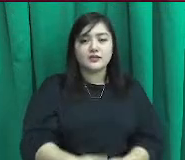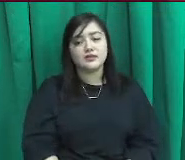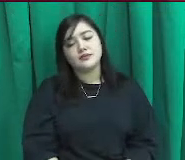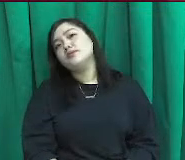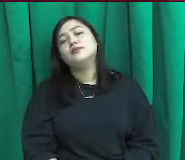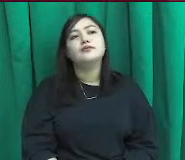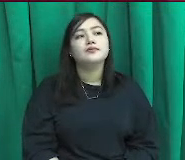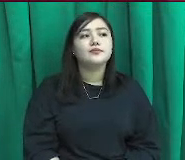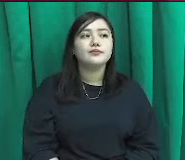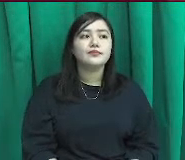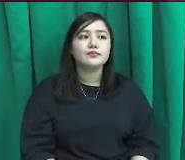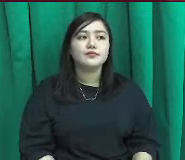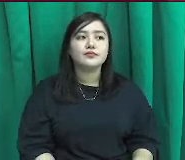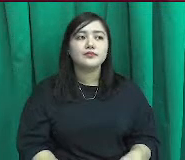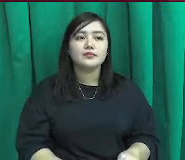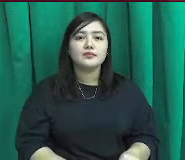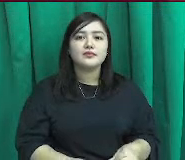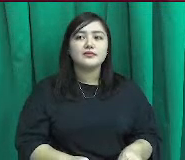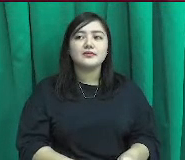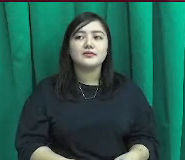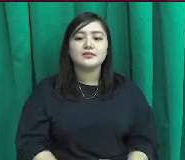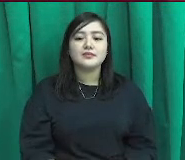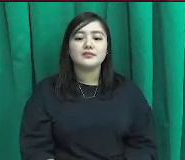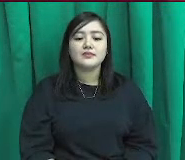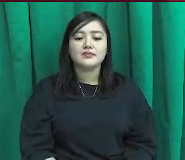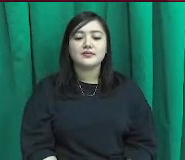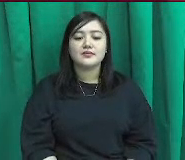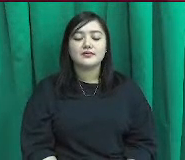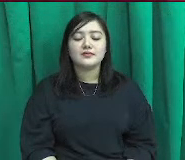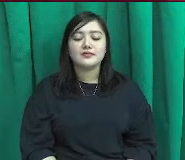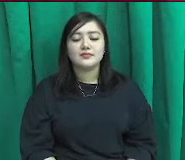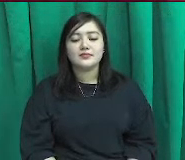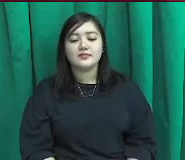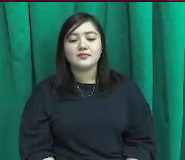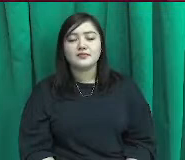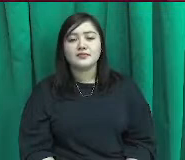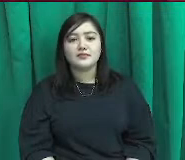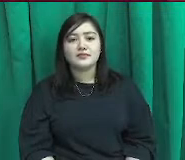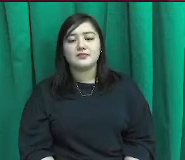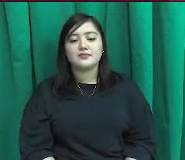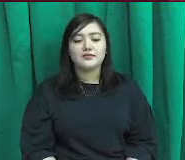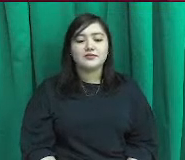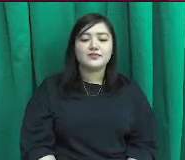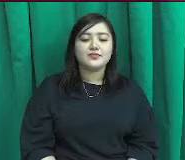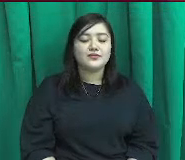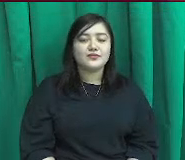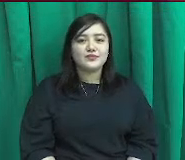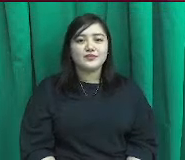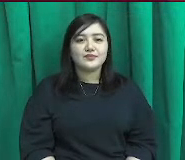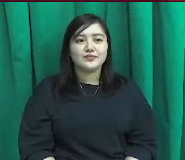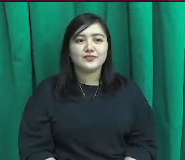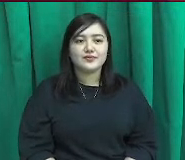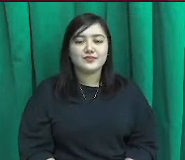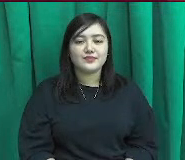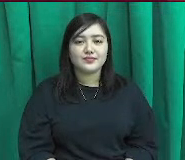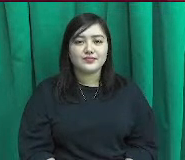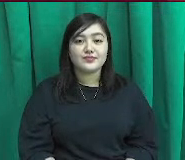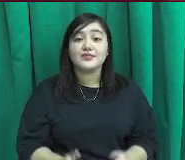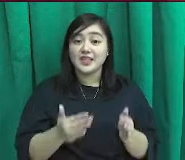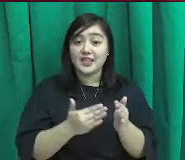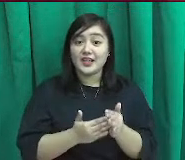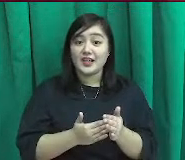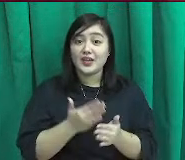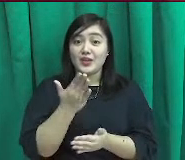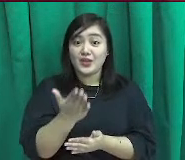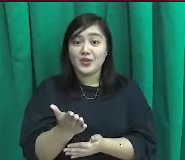ano ba yan? Palagi na lang nagsasabi sa inyo, wala na kayong ginagawa, ganyan. Yan. Hindi naman na ganun. Convict, gusto mo na ma-convict na sila